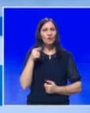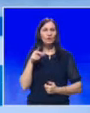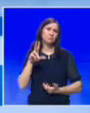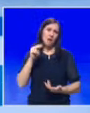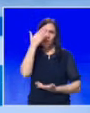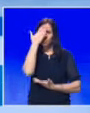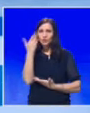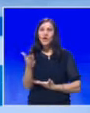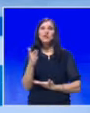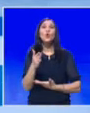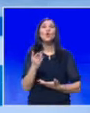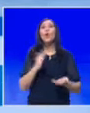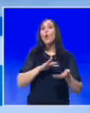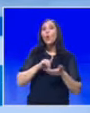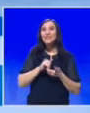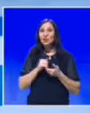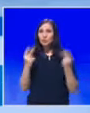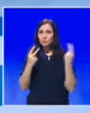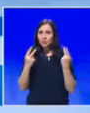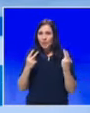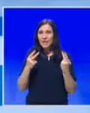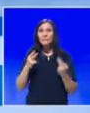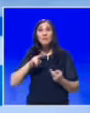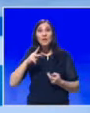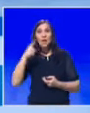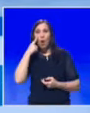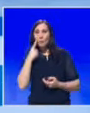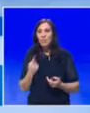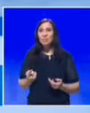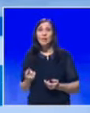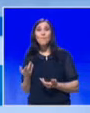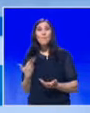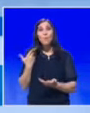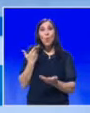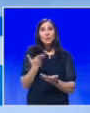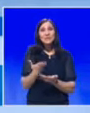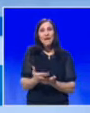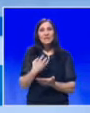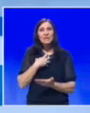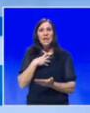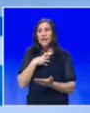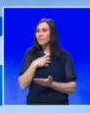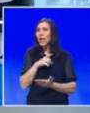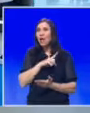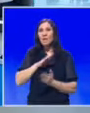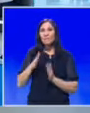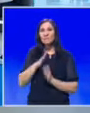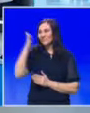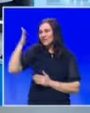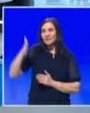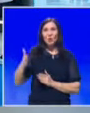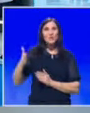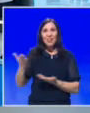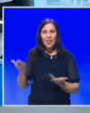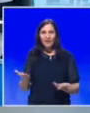кажем честно, коалиционно споразумение ли е или е опит да поставите ГЕРБ до стената, да ги поставите в патова ситуация? Не, не искаме да поставим никой